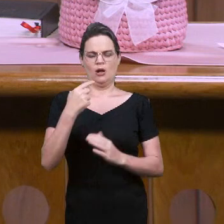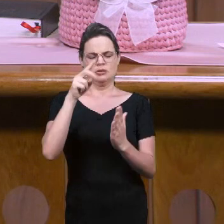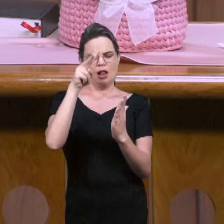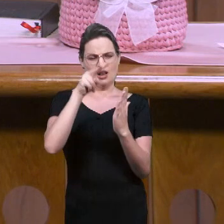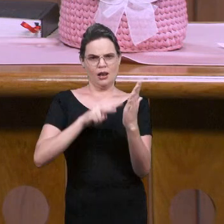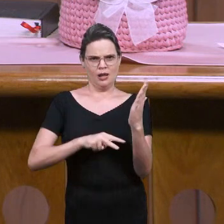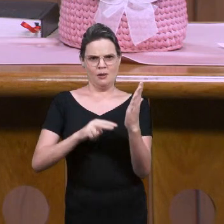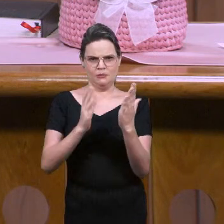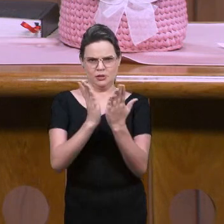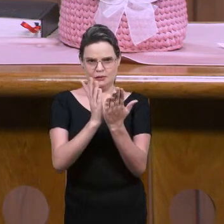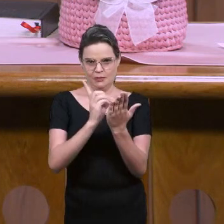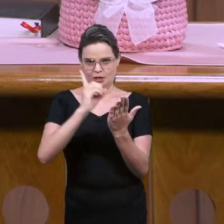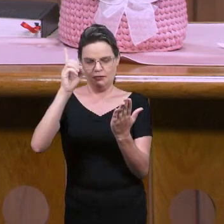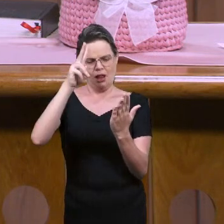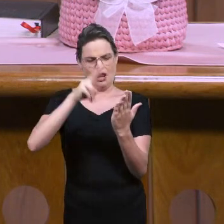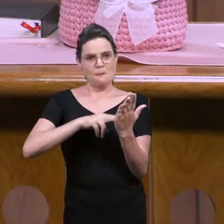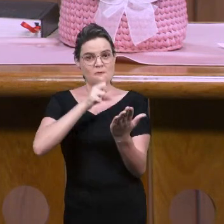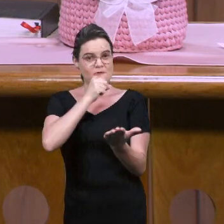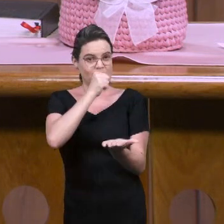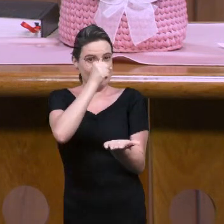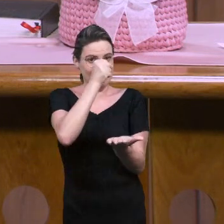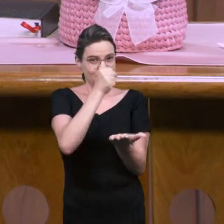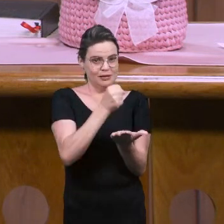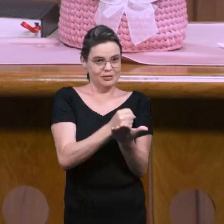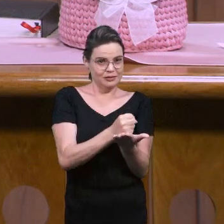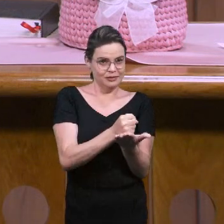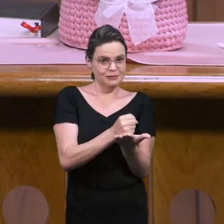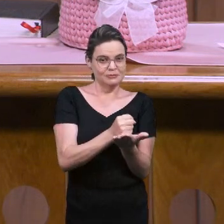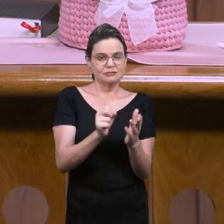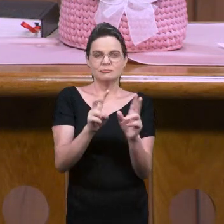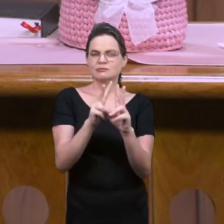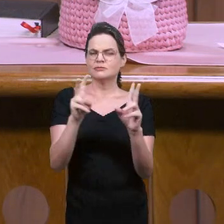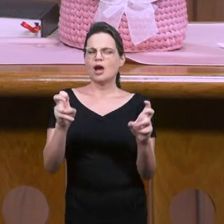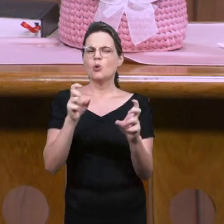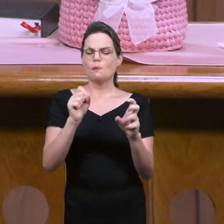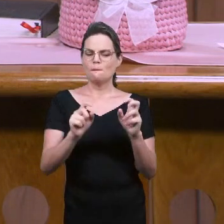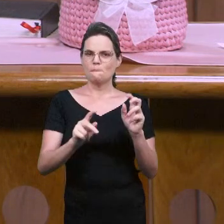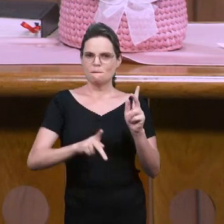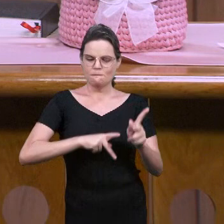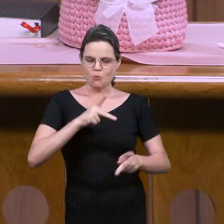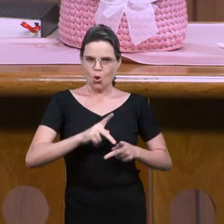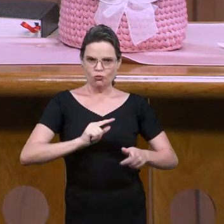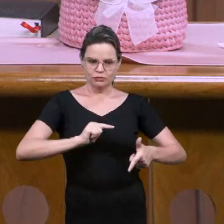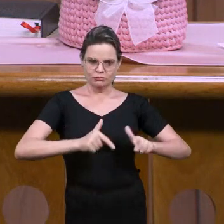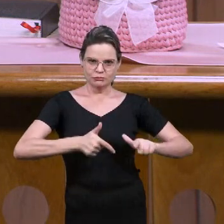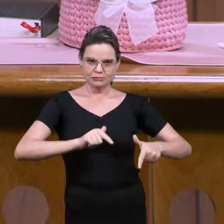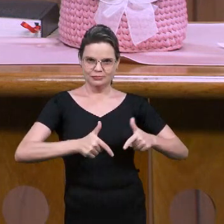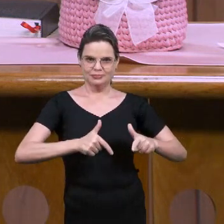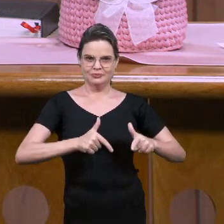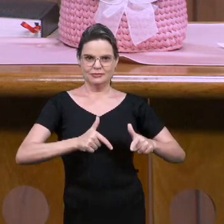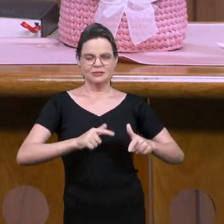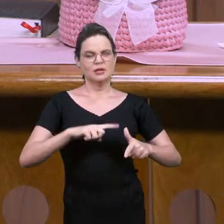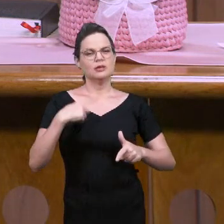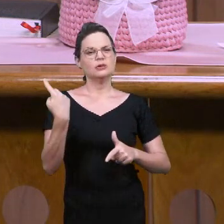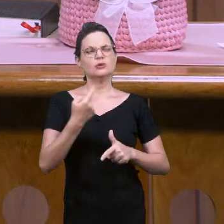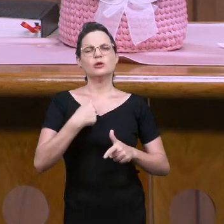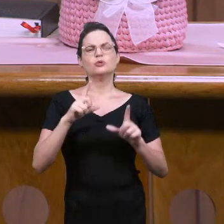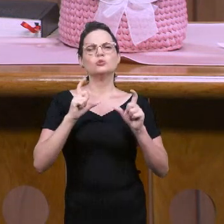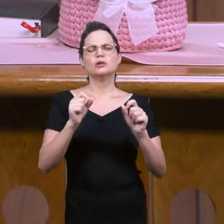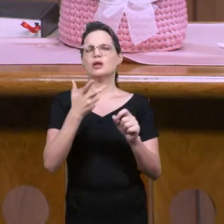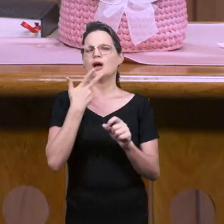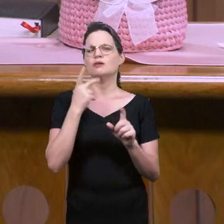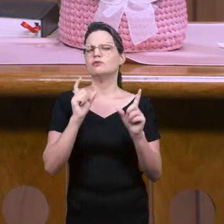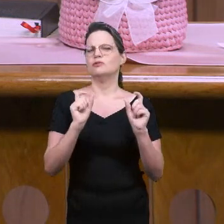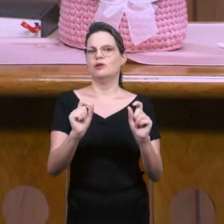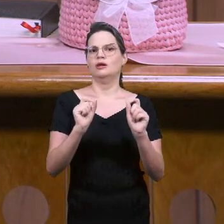Quand nous lisons la parole de Dieu à l'Ancien Testament, à propos du peuple d'Israël, nous sommes